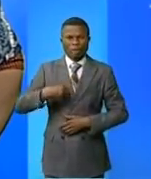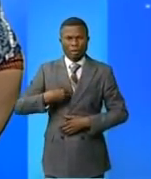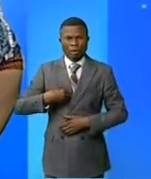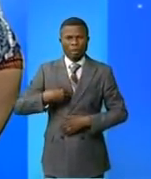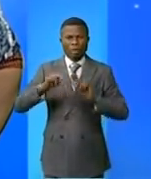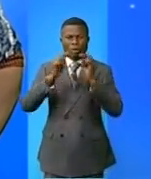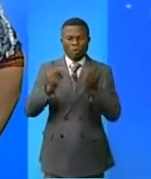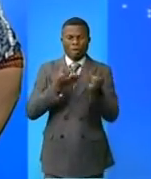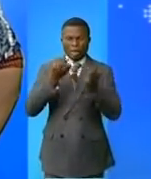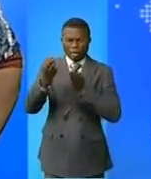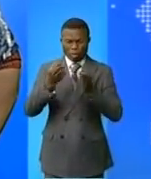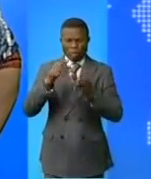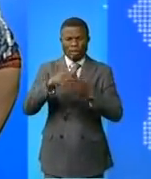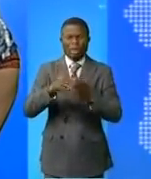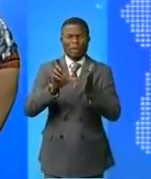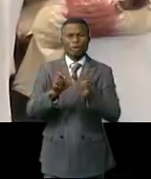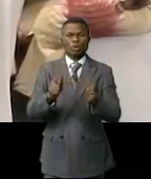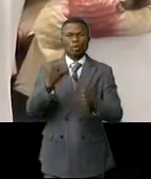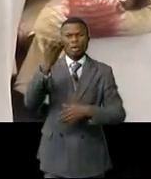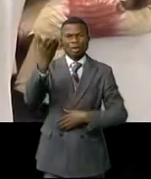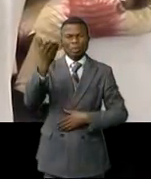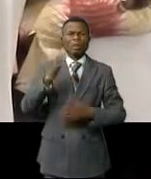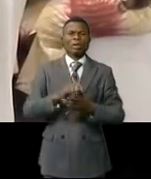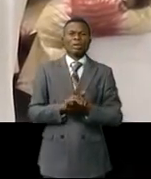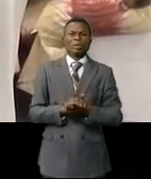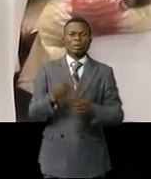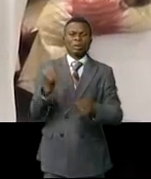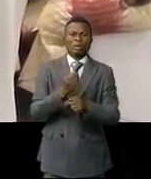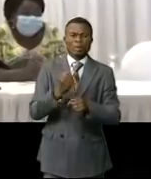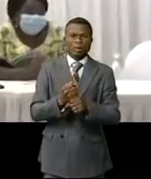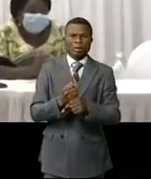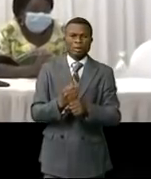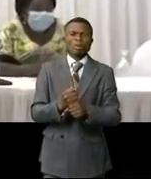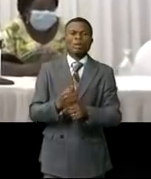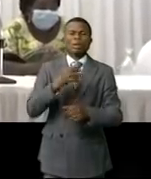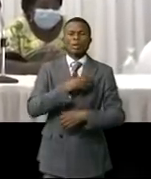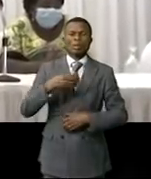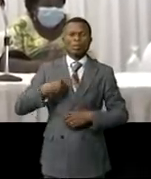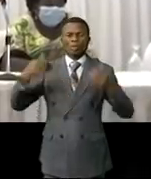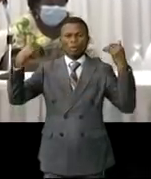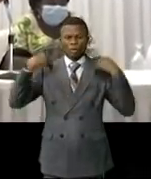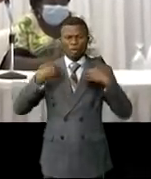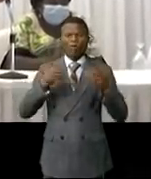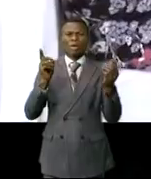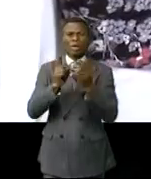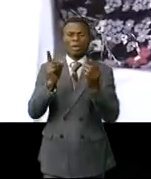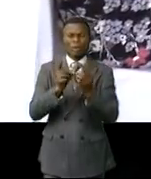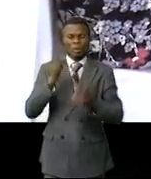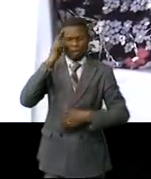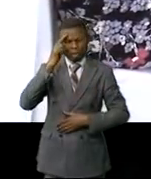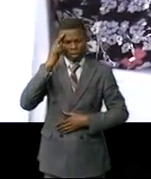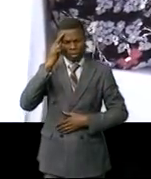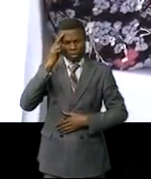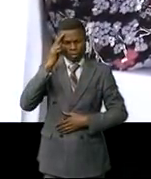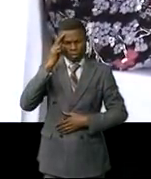les précisions de Mamita Bangoulou. 3 jours de travaux ont suffi pour les femmes leaders des concertations de réfléchir sur